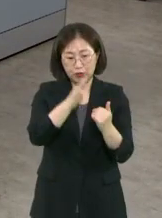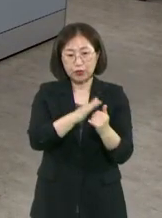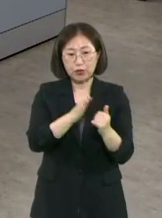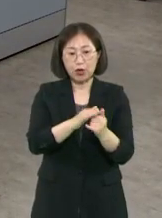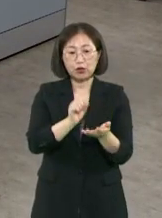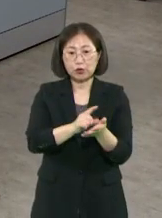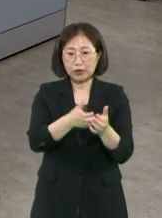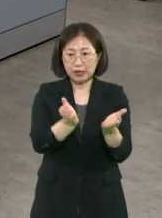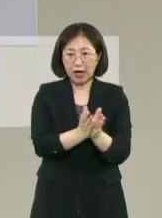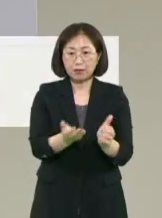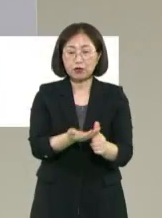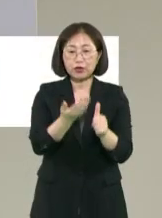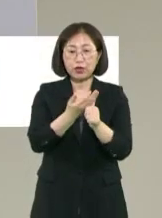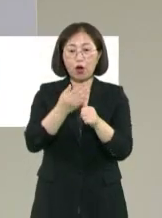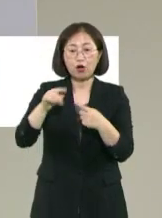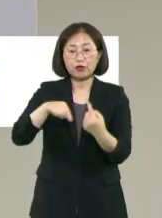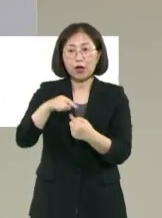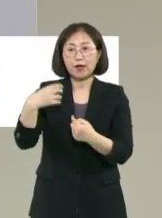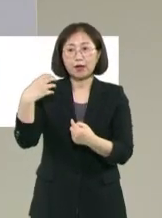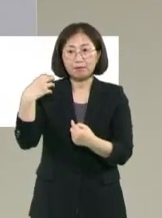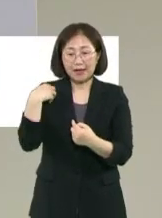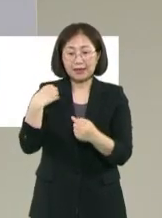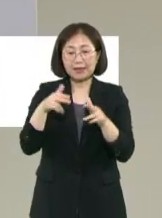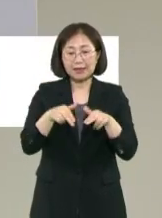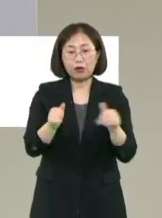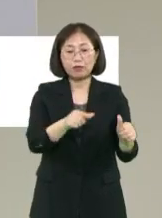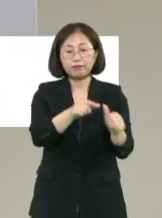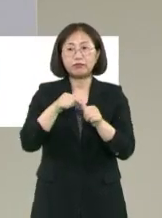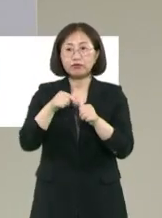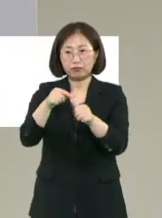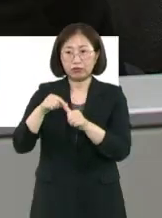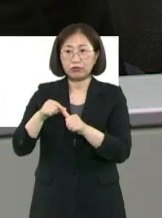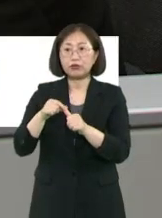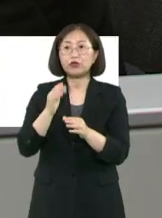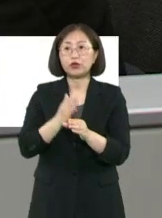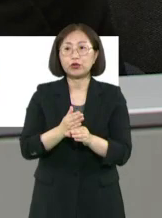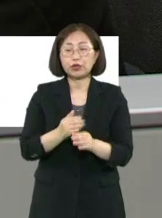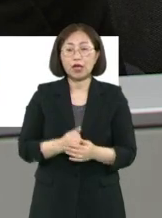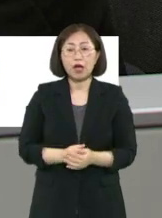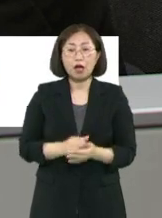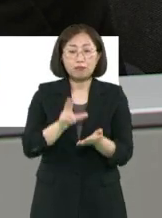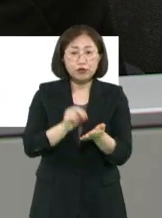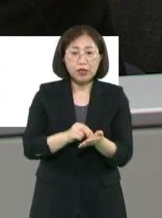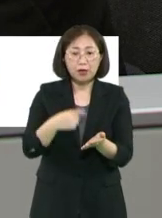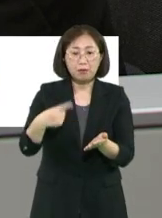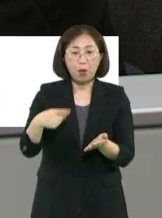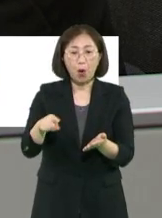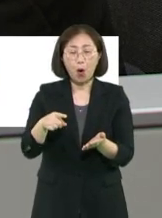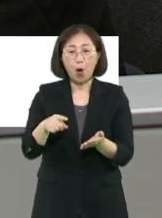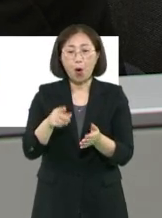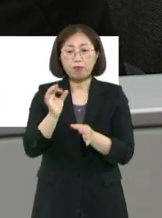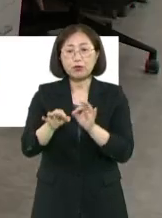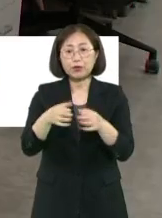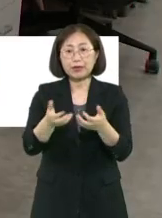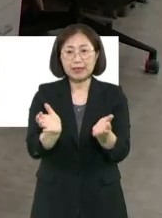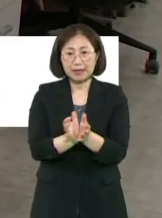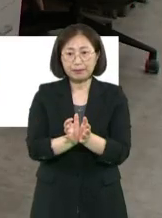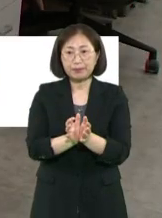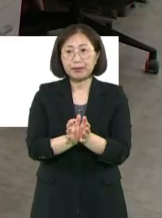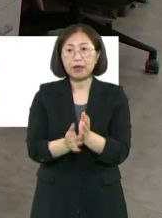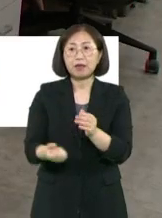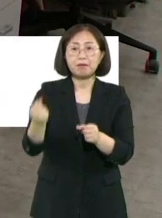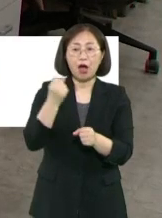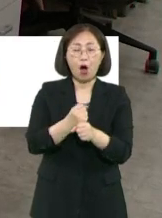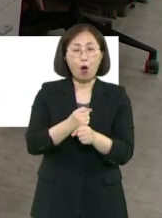육성과 구단 살림을 맡을 프런트 직원 구성도 서두르고 있습니다. 문제는 프로팀 출범처라 운영에 막대한